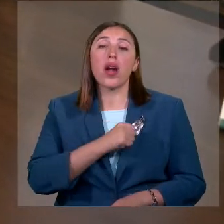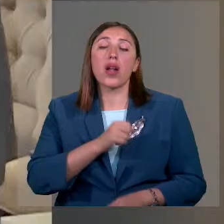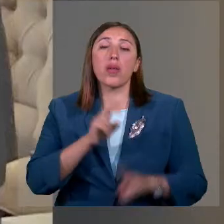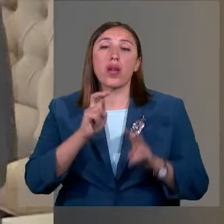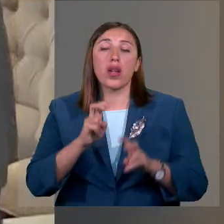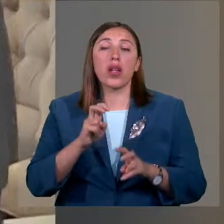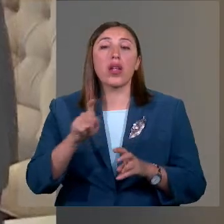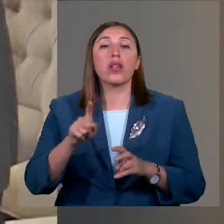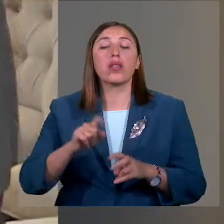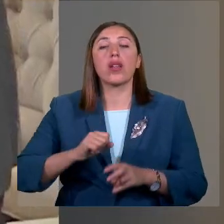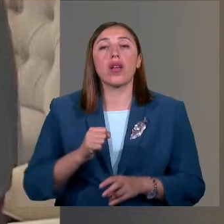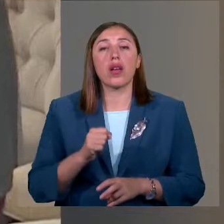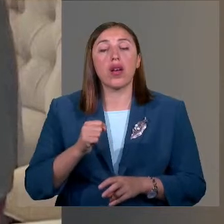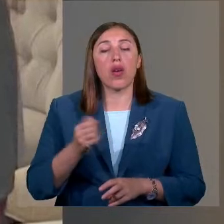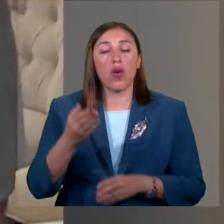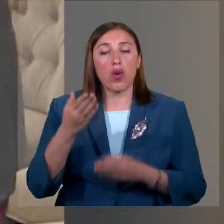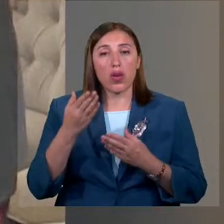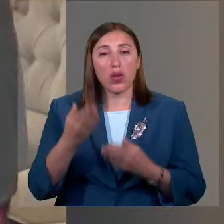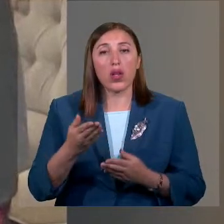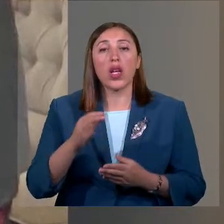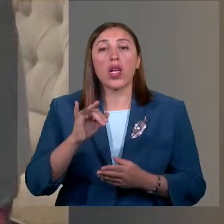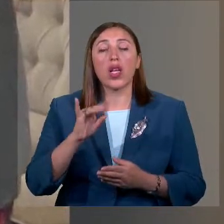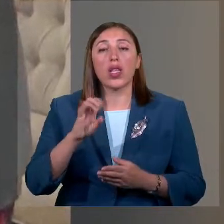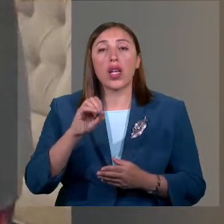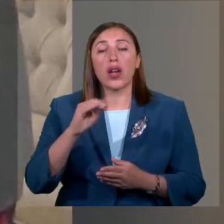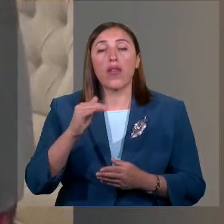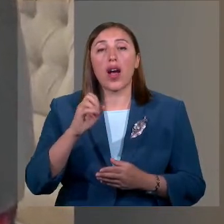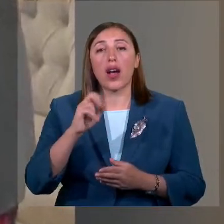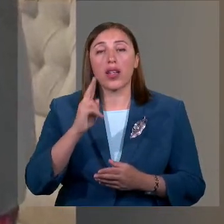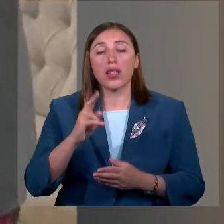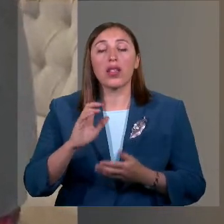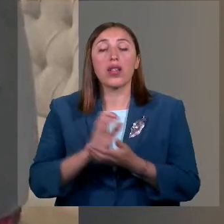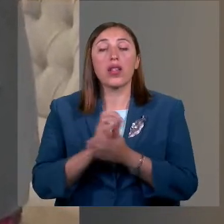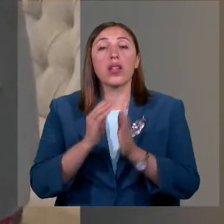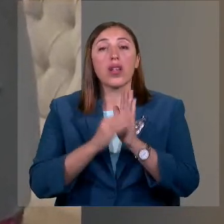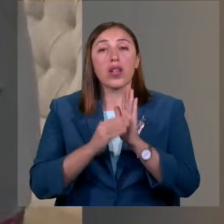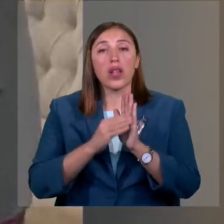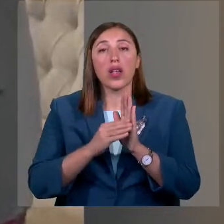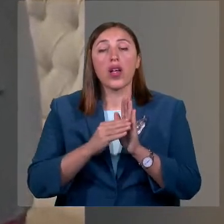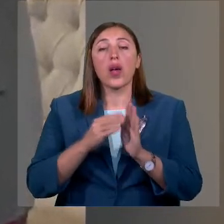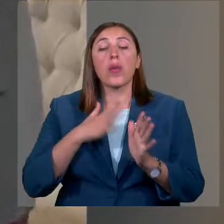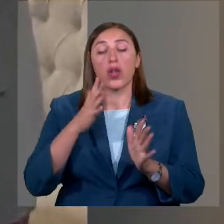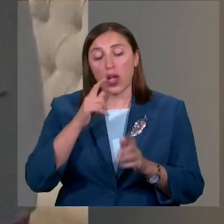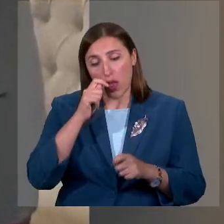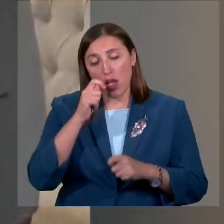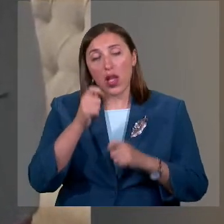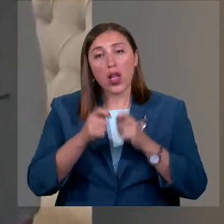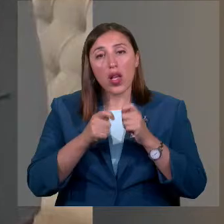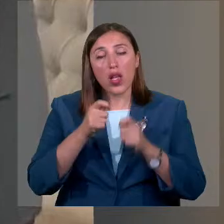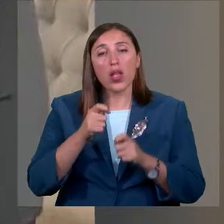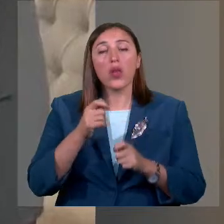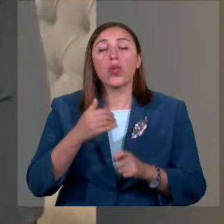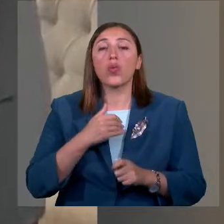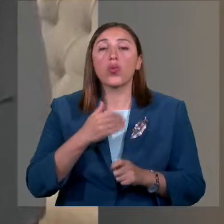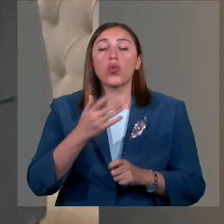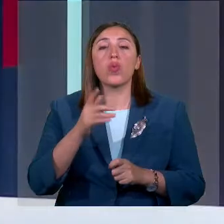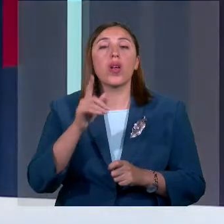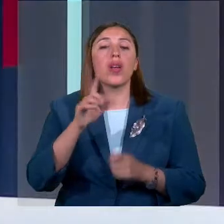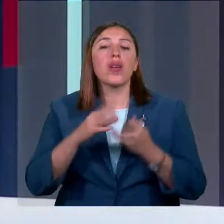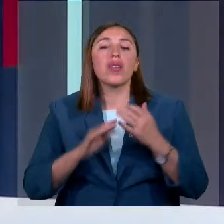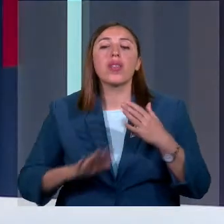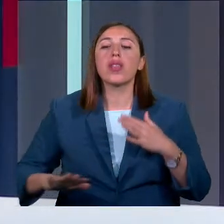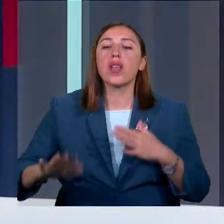ասել է Շոյգուն, Ինտերֆաքսի փոխանցմամբ նաև հավելելով. «Մենք ծայրահեղ հետաքրքրված ենք նպաստելու